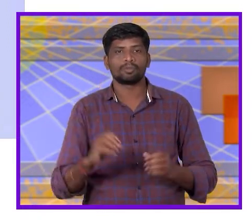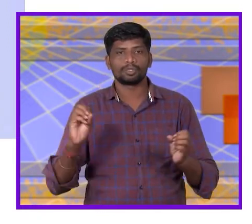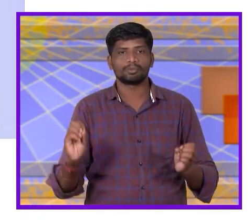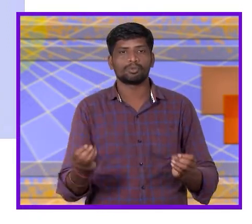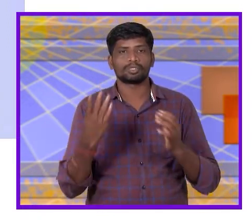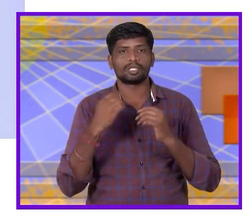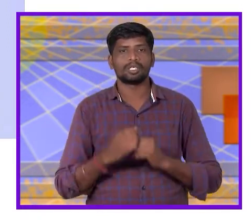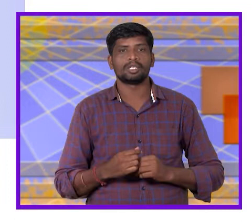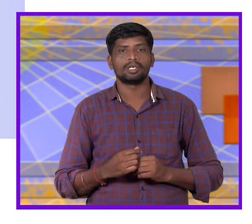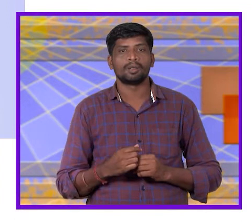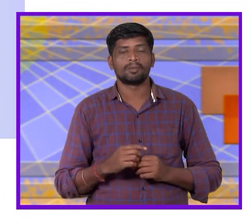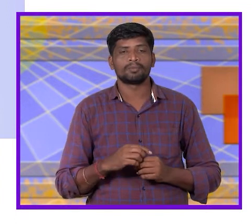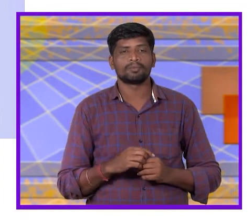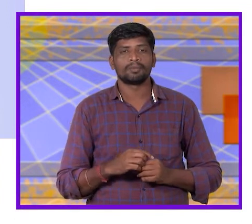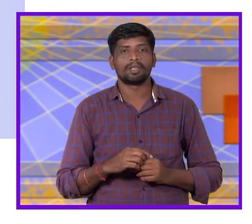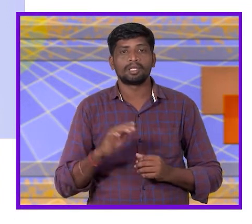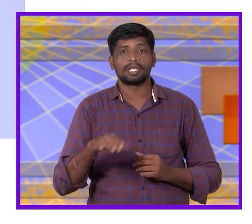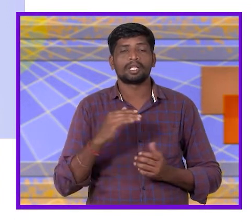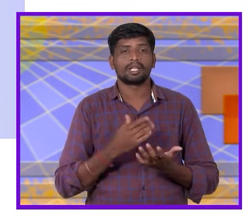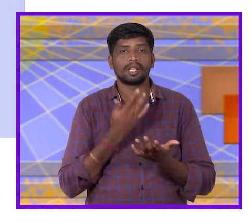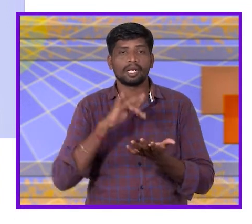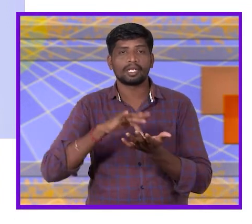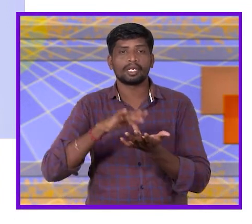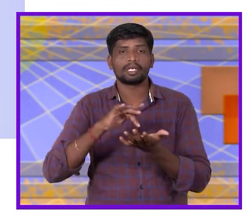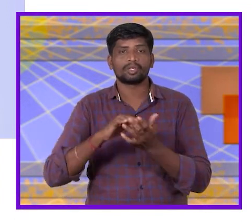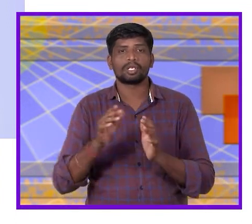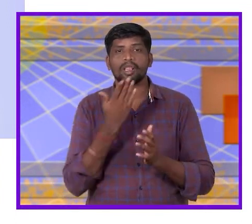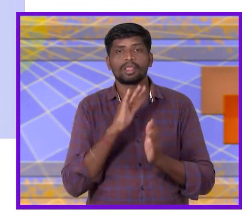1122 ஆண்டு முதல் இந்த தஞ்சை சரஸ்வதி மகால்